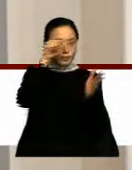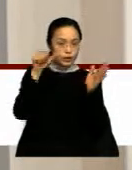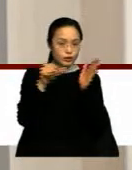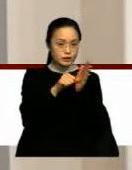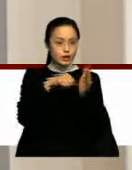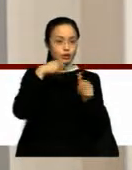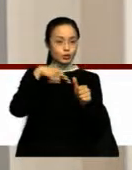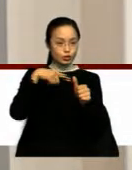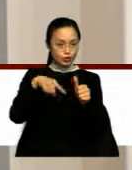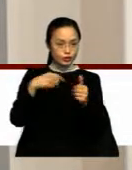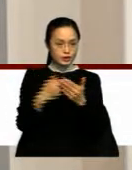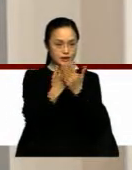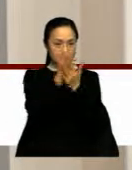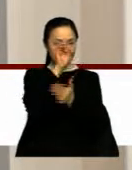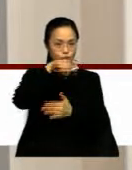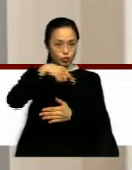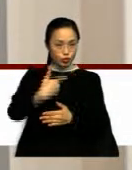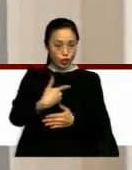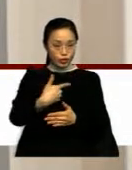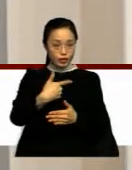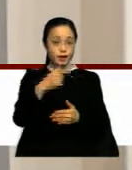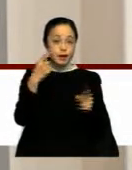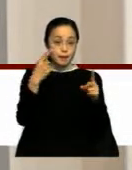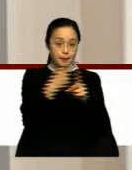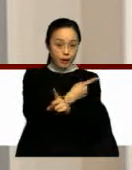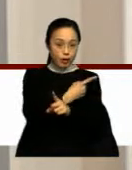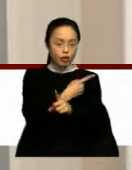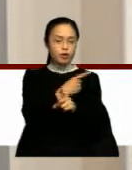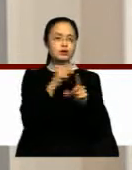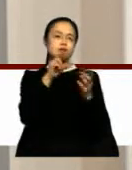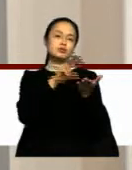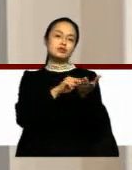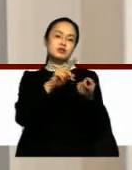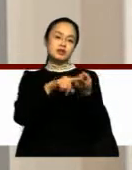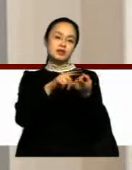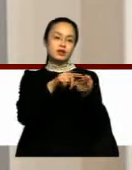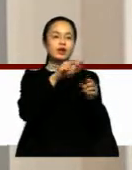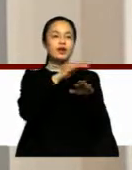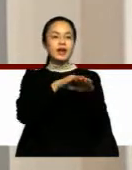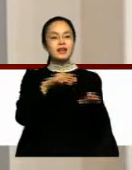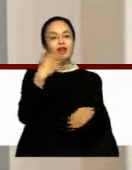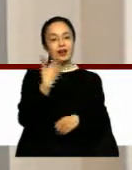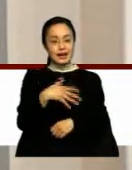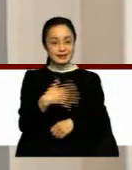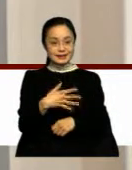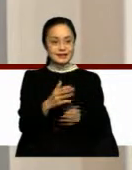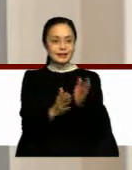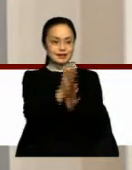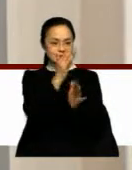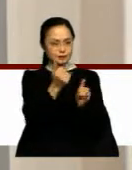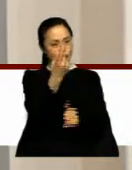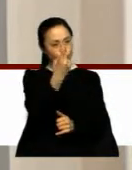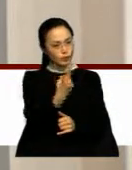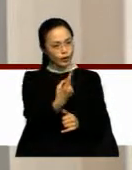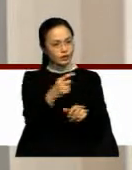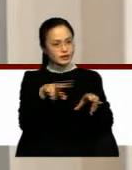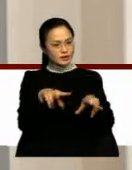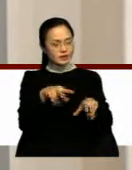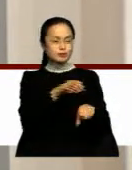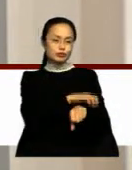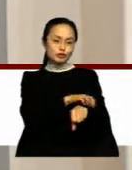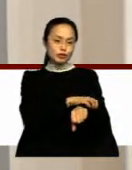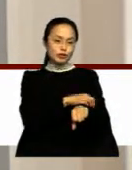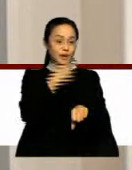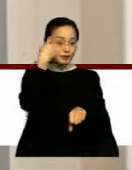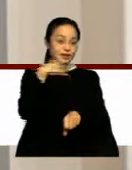되면서 아직까지 그 그러한 부분들이 좀 체계적이지 못해서 아마 시민들이 옷이며 불편하거나 아마 듣기 싫은 거